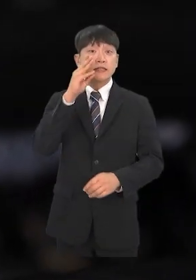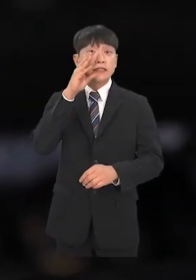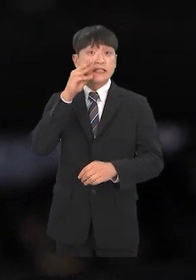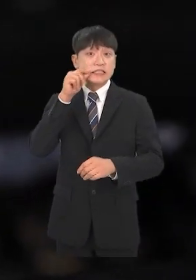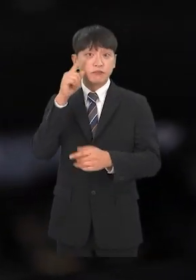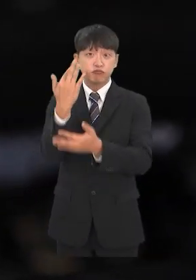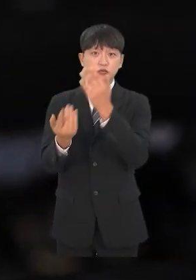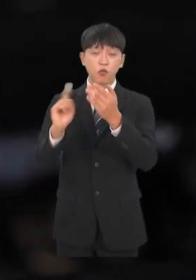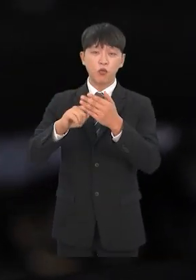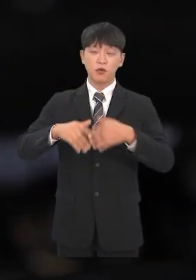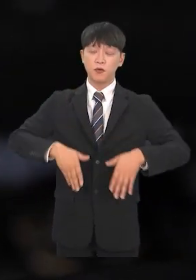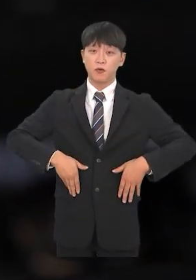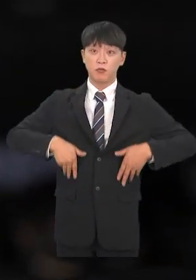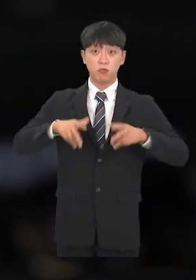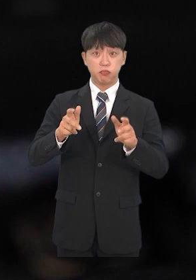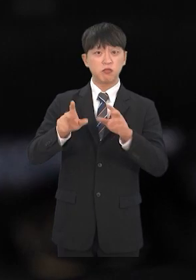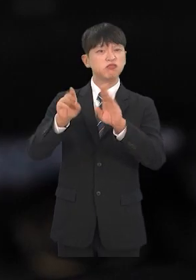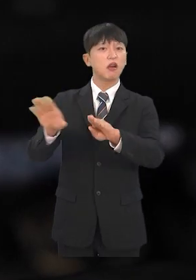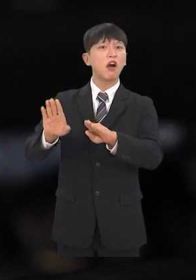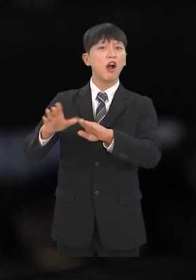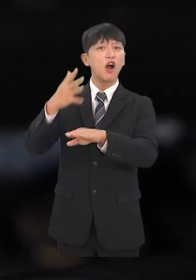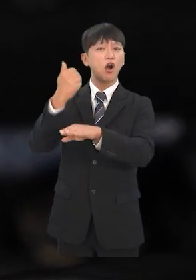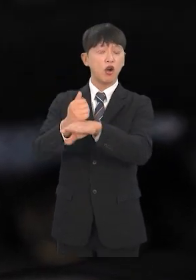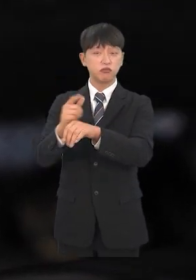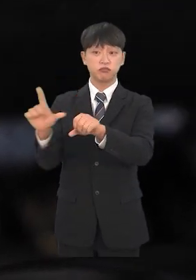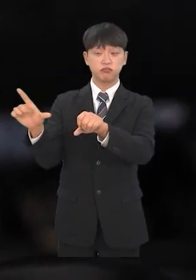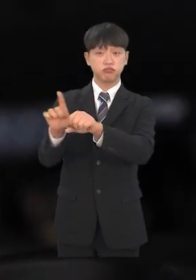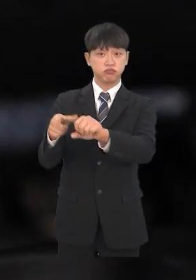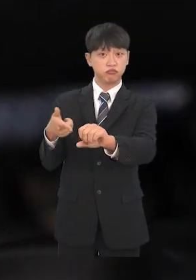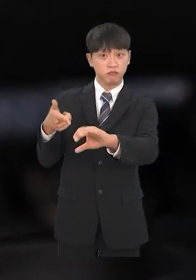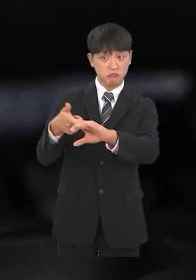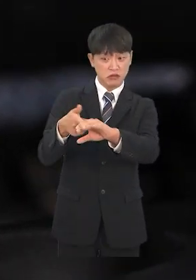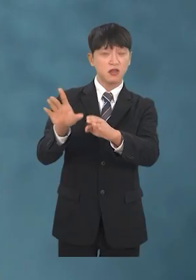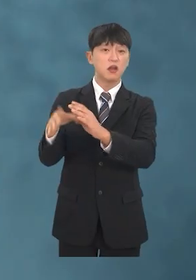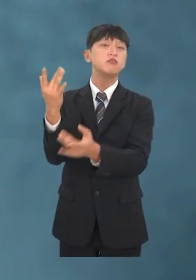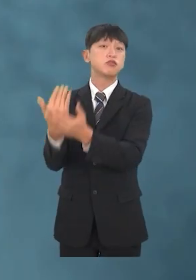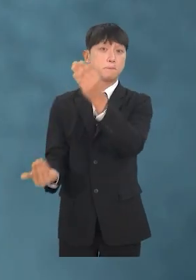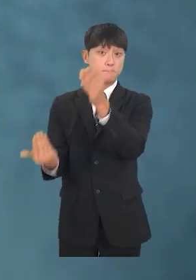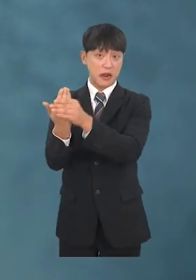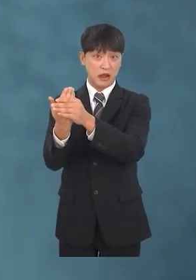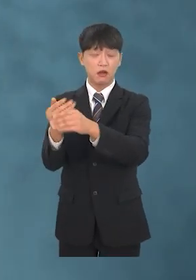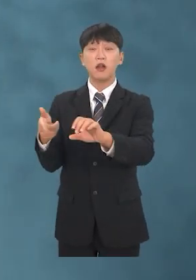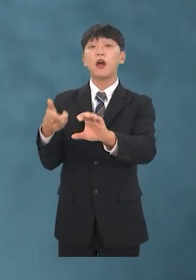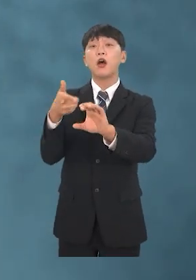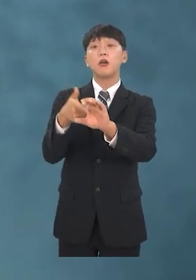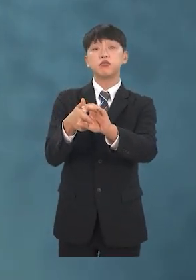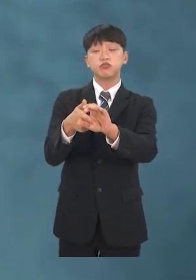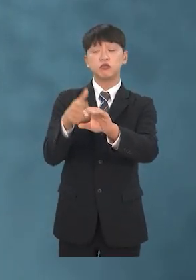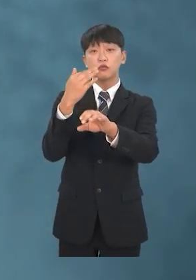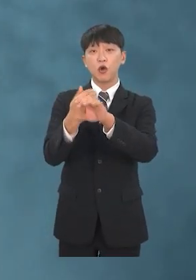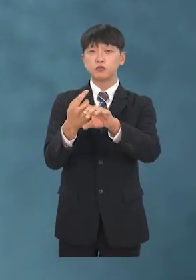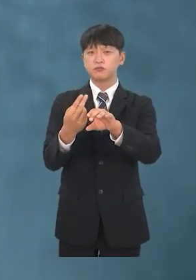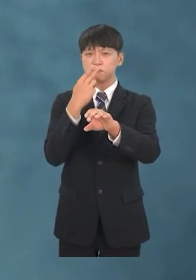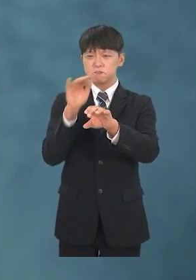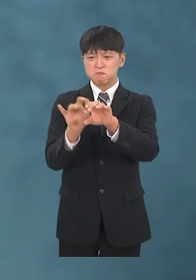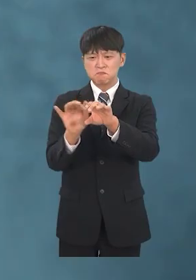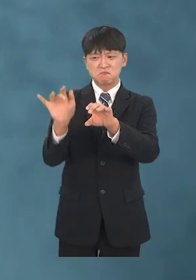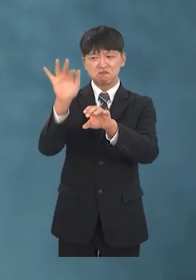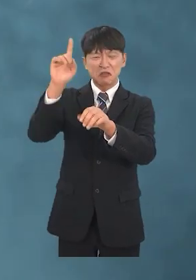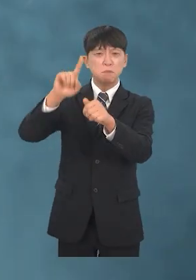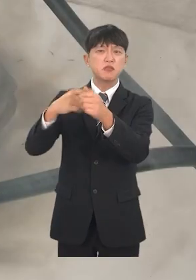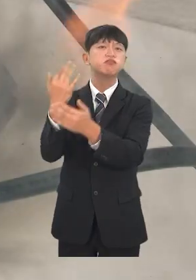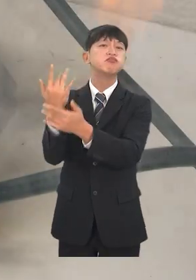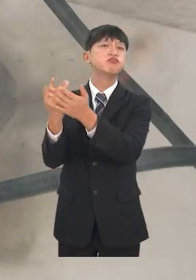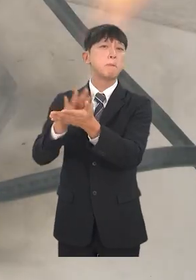주로 난방기기를 끄지 않은 상태에서 주유 과정 중에 화재가 발생하거나 주유 중 새어나온 유증기에 의해 화재가 발생하는